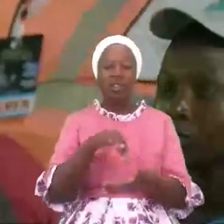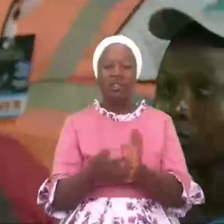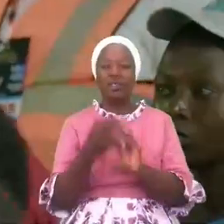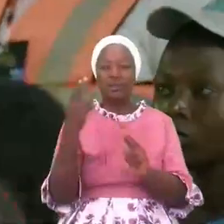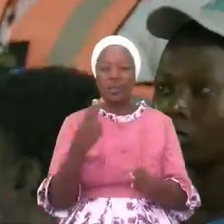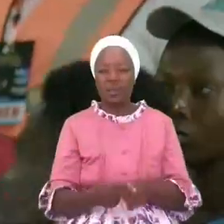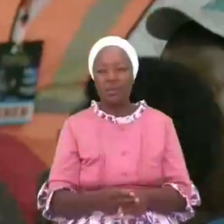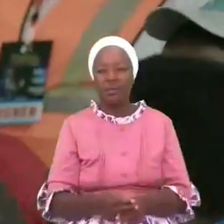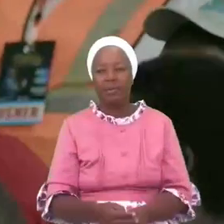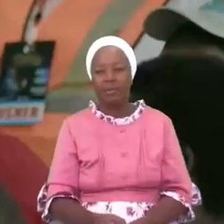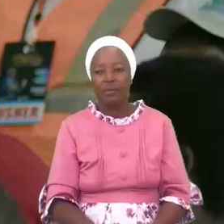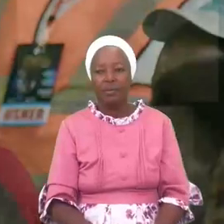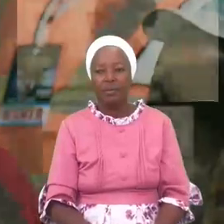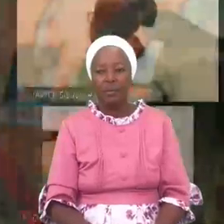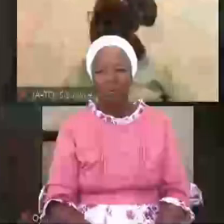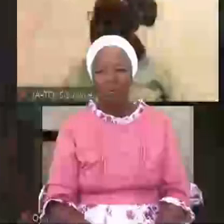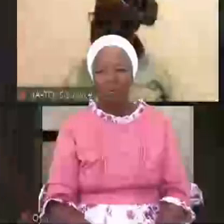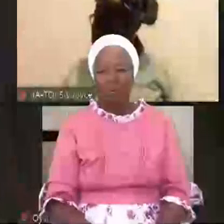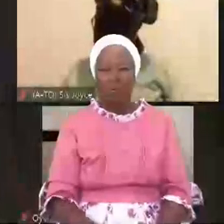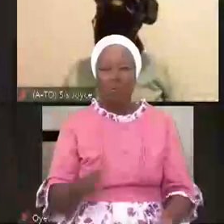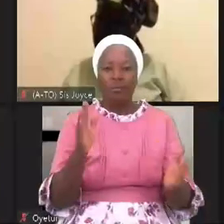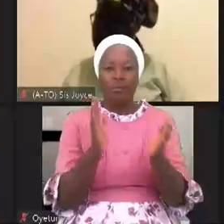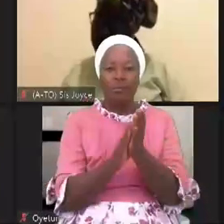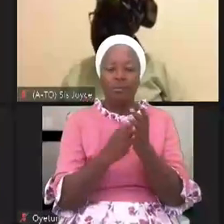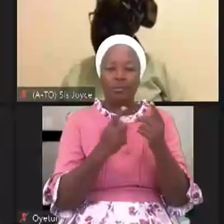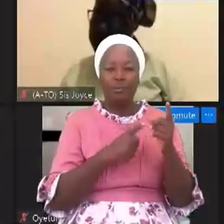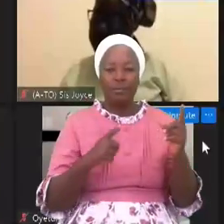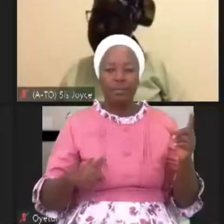nom de Jésus. Gloire à Dieu.